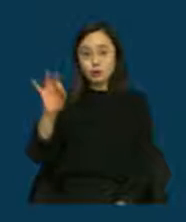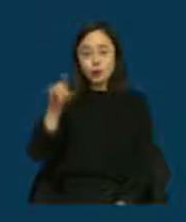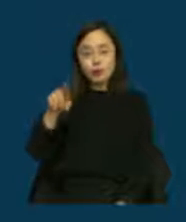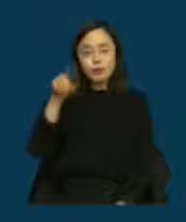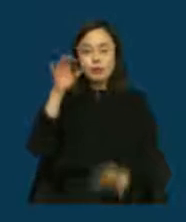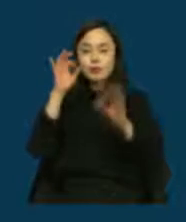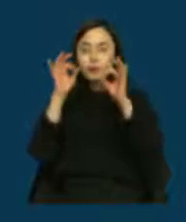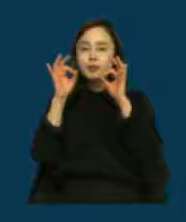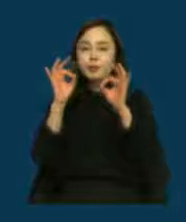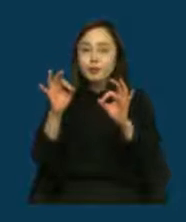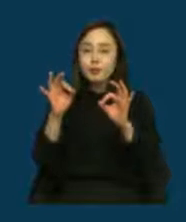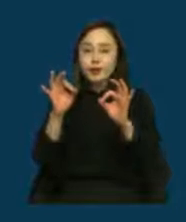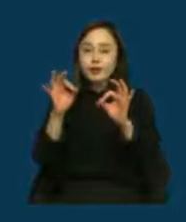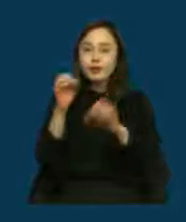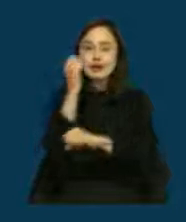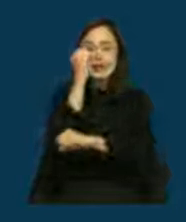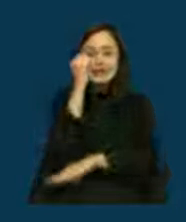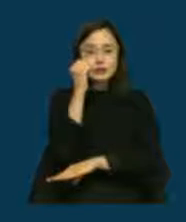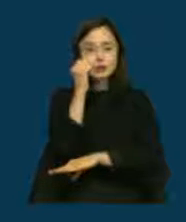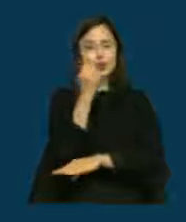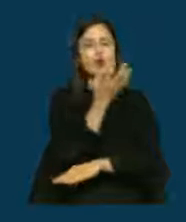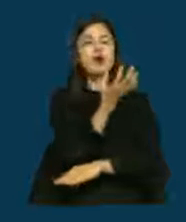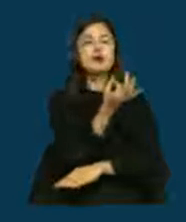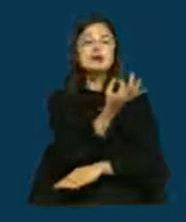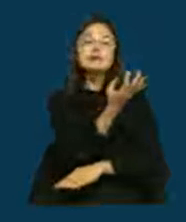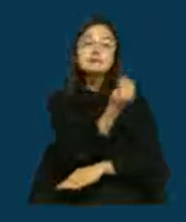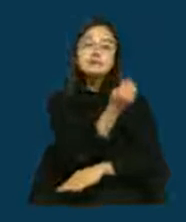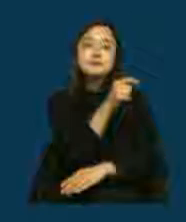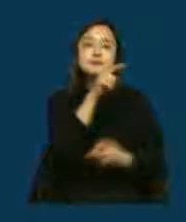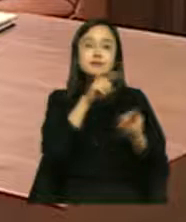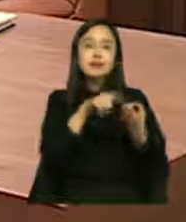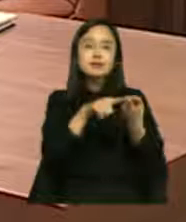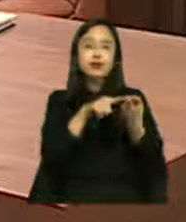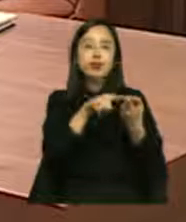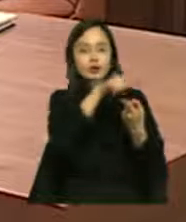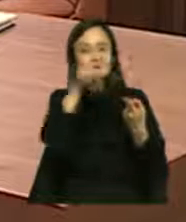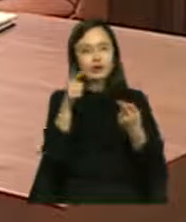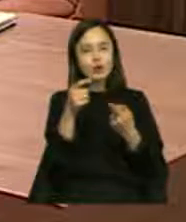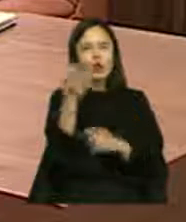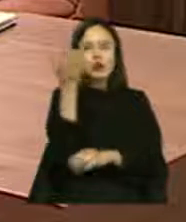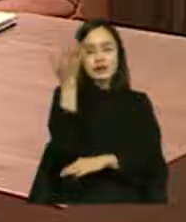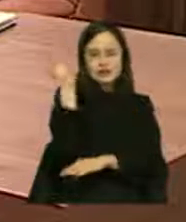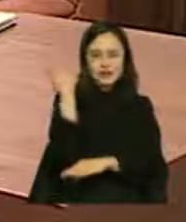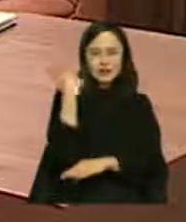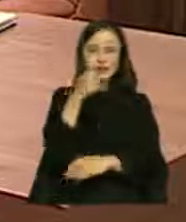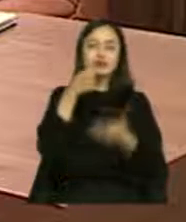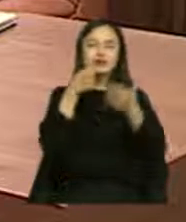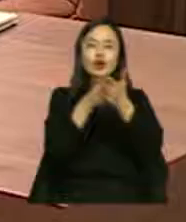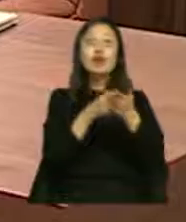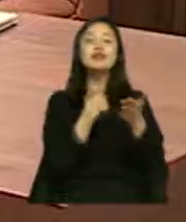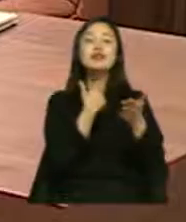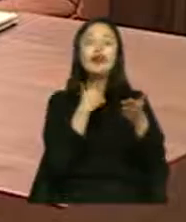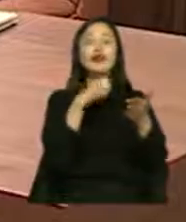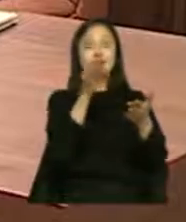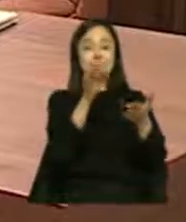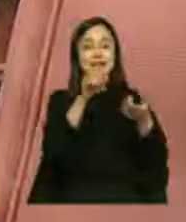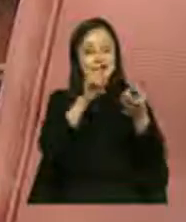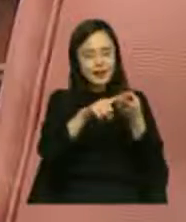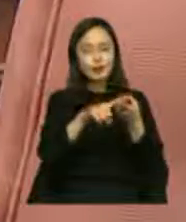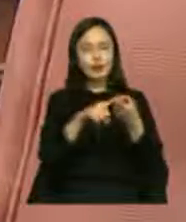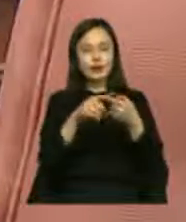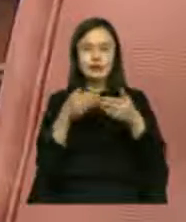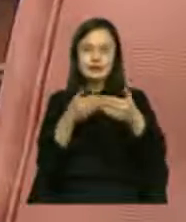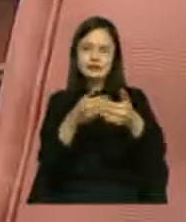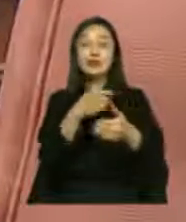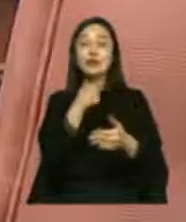수준인 4,207만 원에서 4,230만 원을 꼽았습니다. 해당 결과를 토대로 이달 11일 의정비 심의위원회가